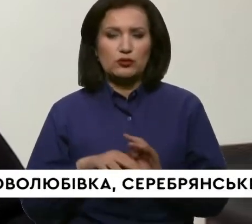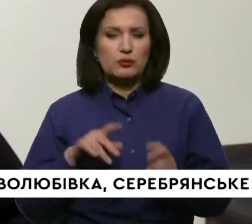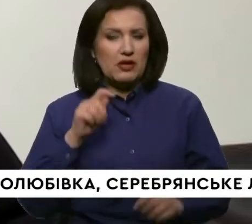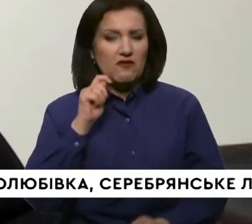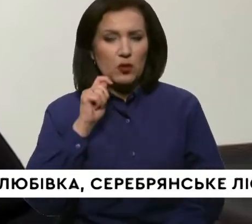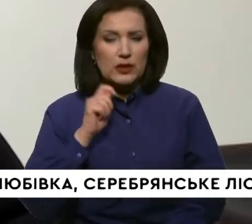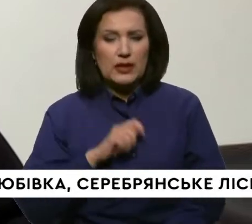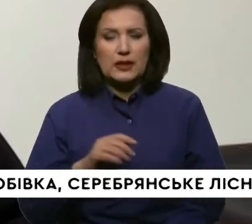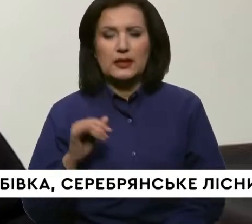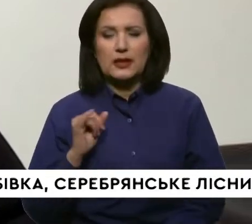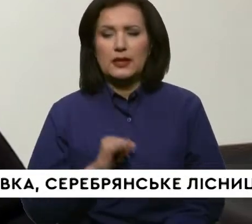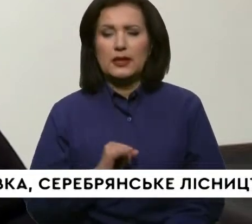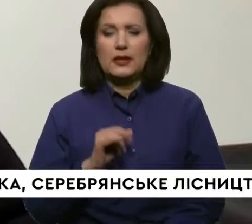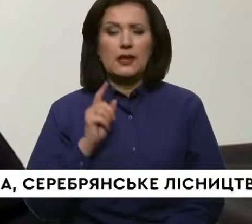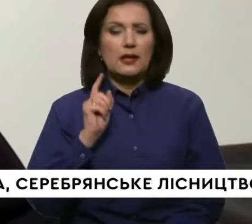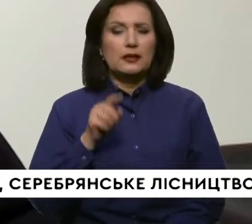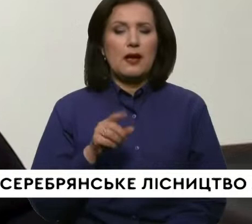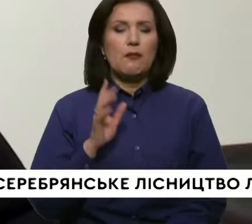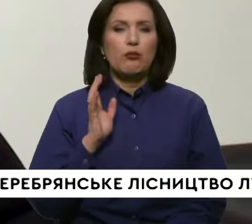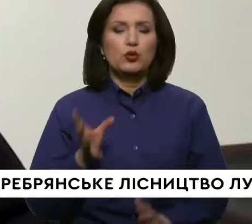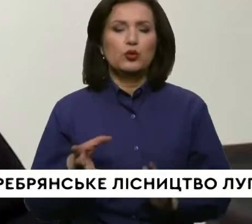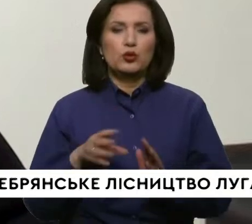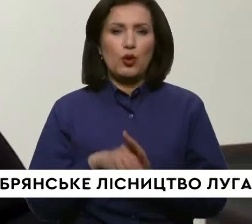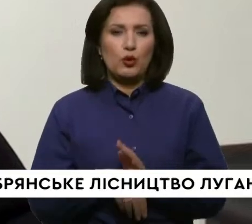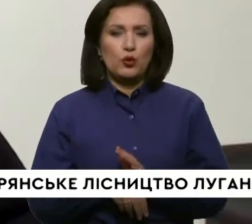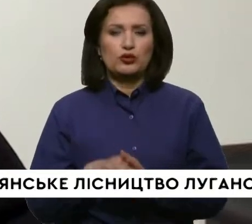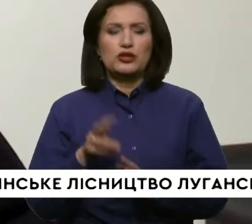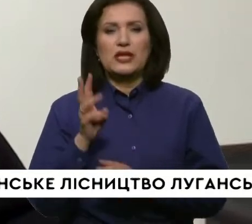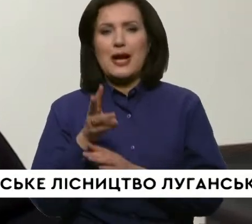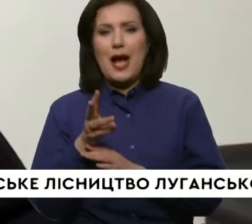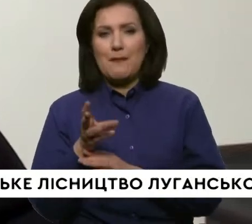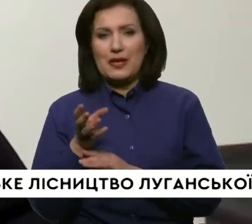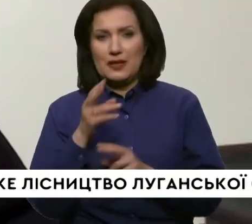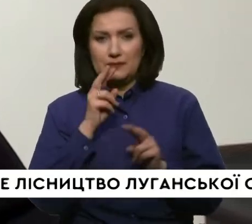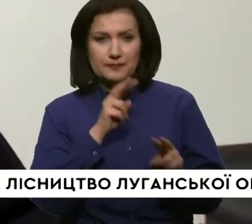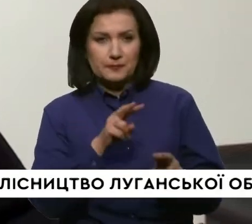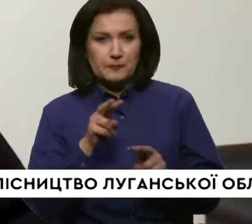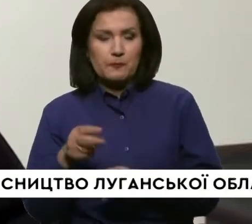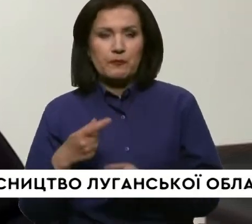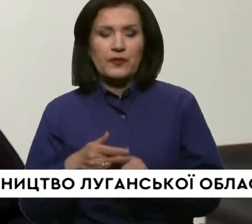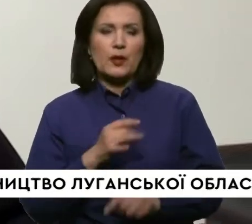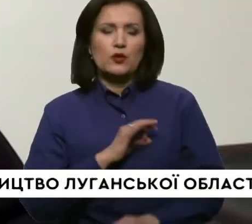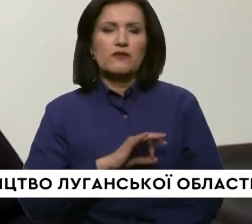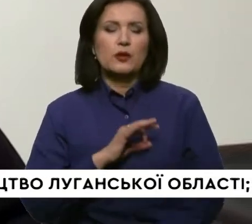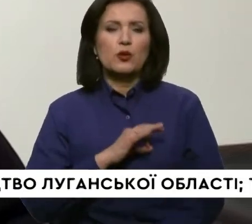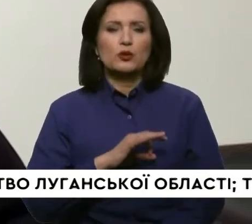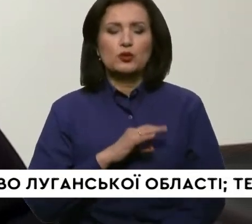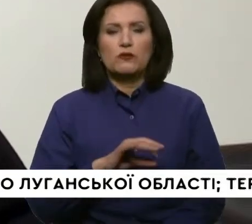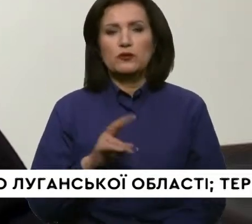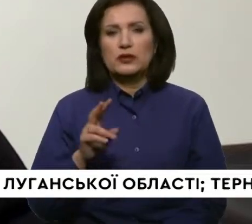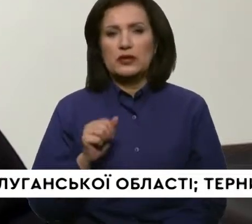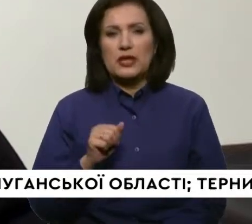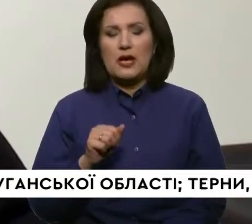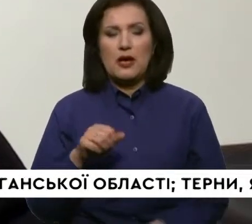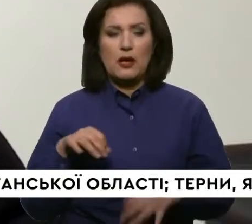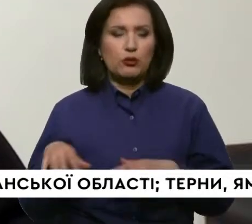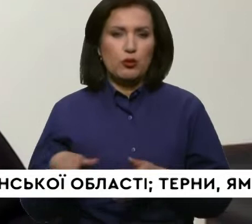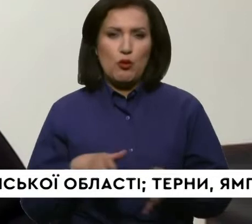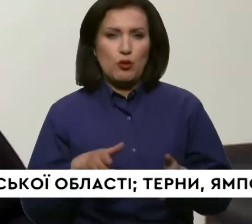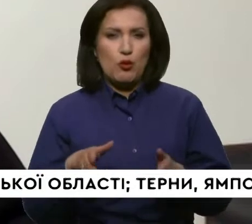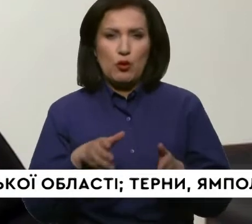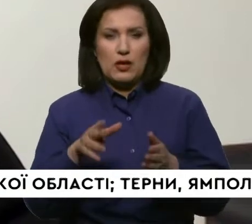справ України, і там будуть долучені камери відеоспостереження, які сьогодні використовуються на